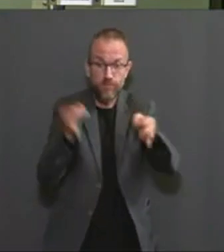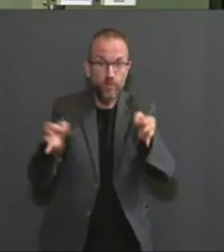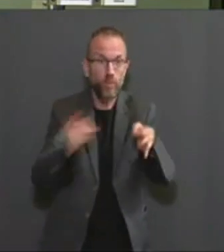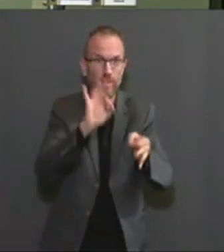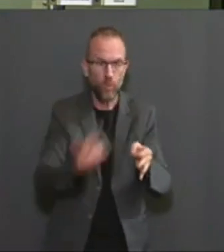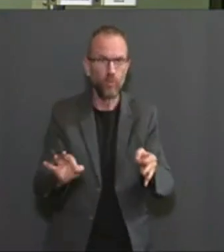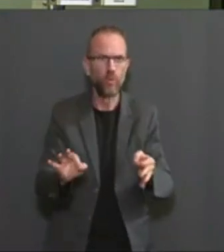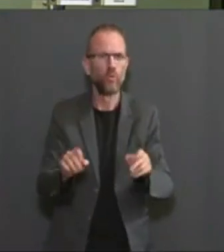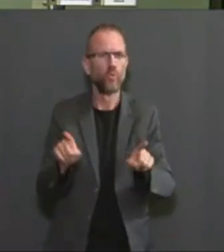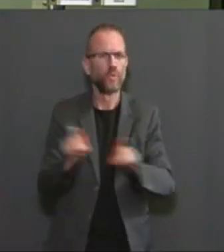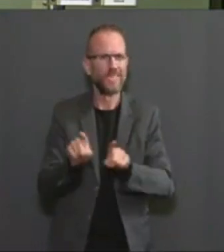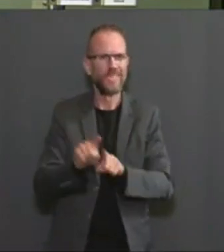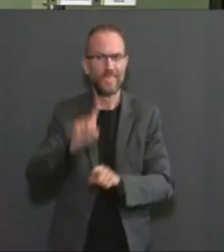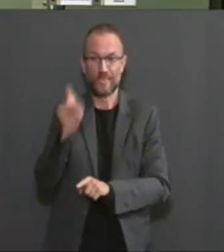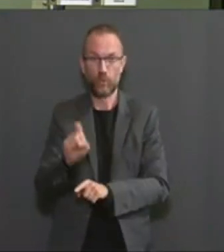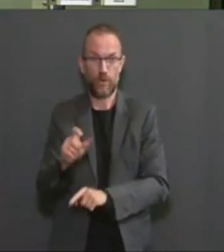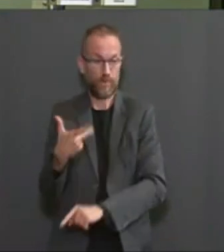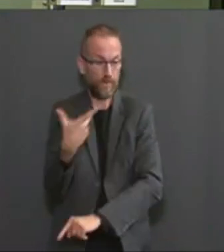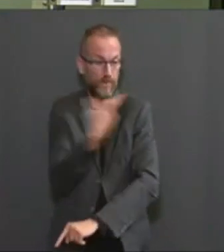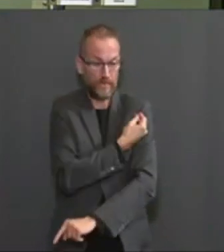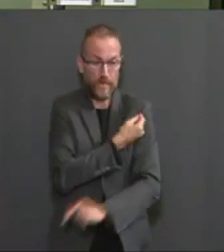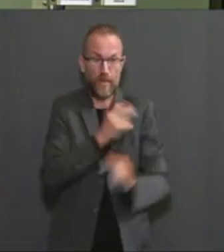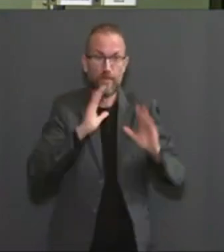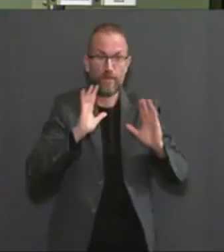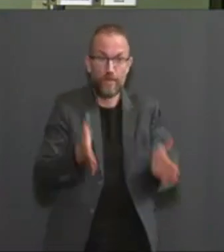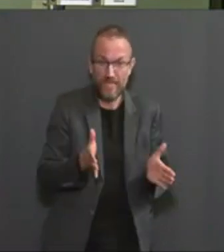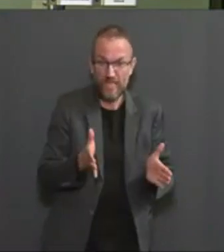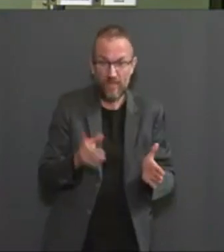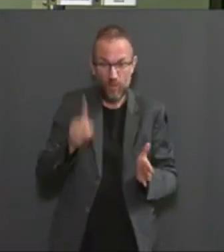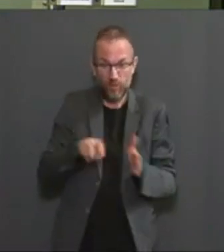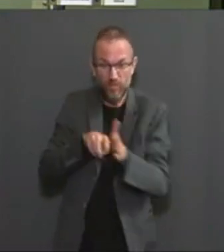après avoir reçu la dose?